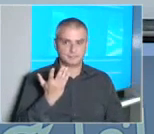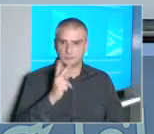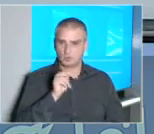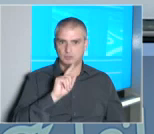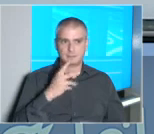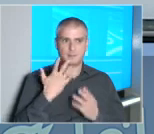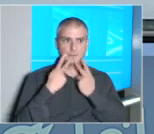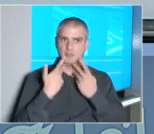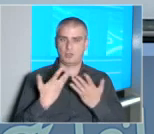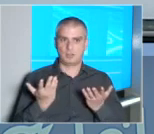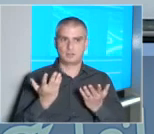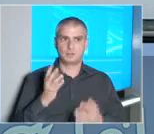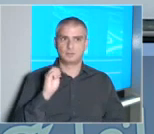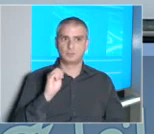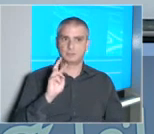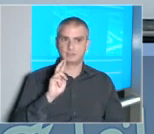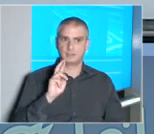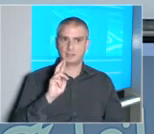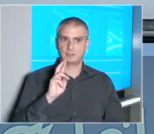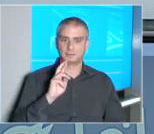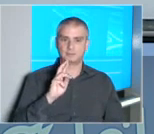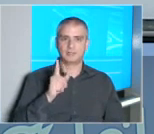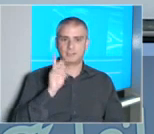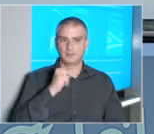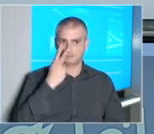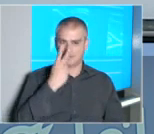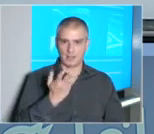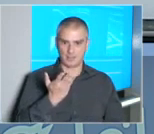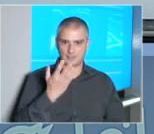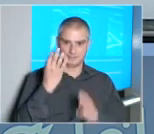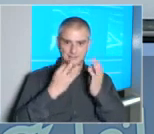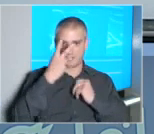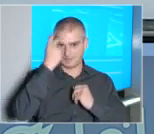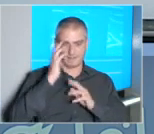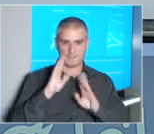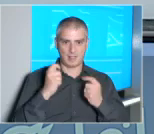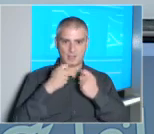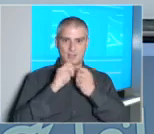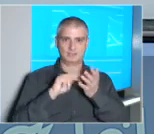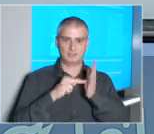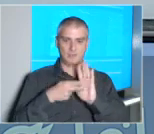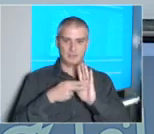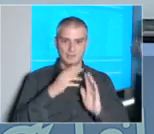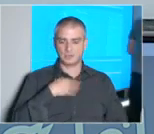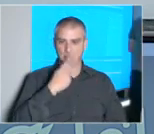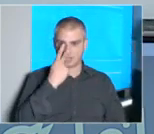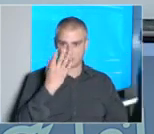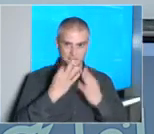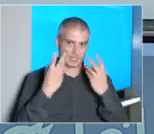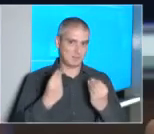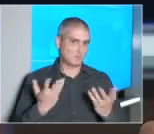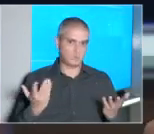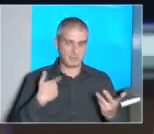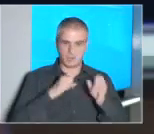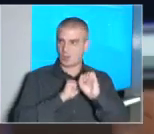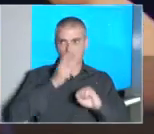מאוד לא פתורה. מוסי רז, אני מניח שבעולם אידיאלי כן היית רוצה לראות שחקנים ערבים בלי קונוטציה פוליטית. צריך לראות שחקנים טובים. אני לא